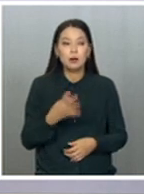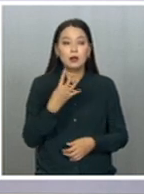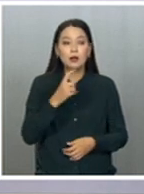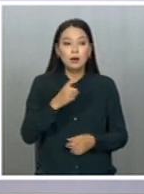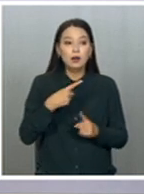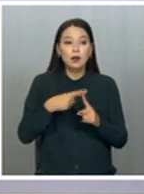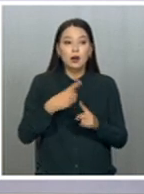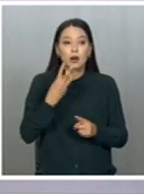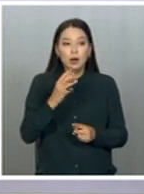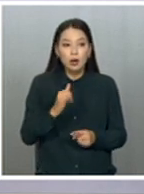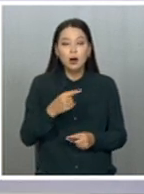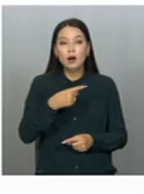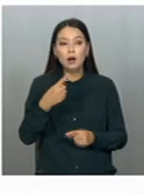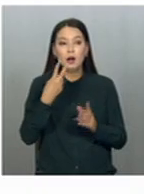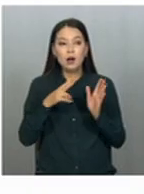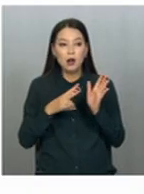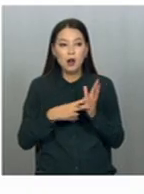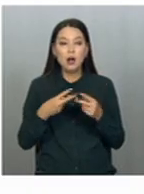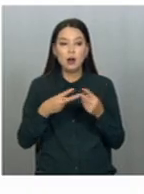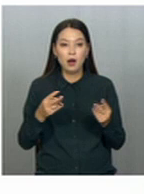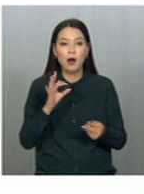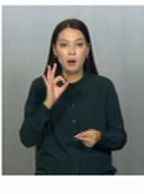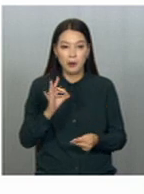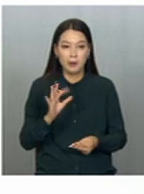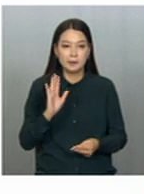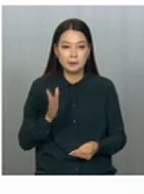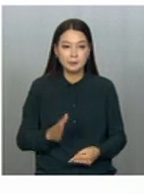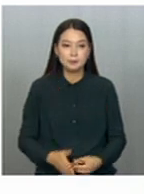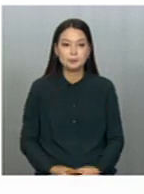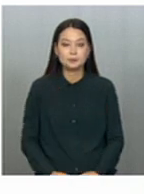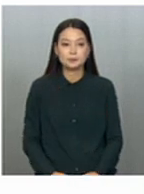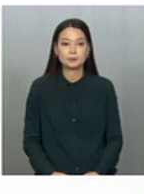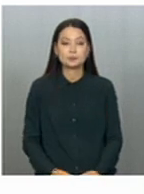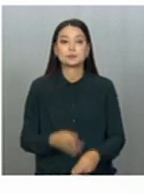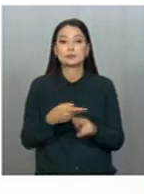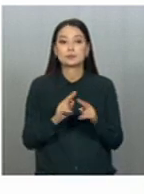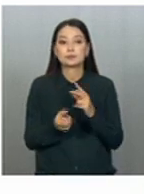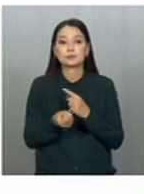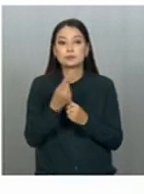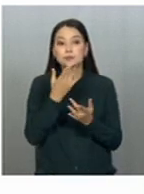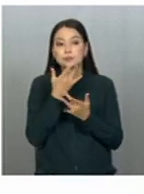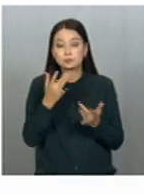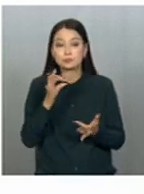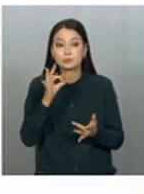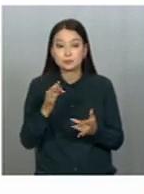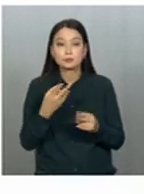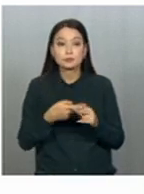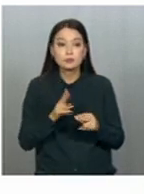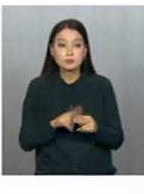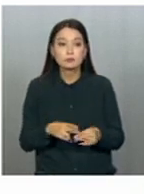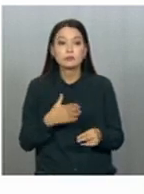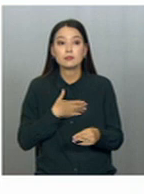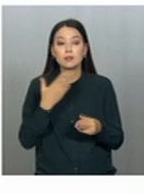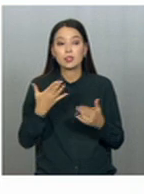4x қосылған 3y азайтылған 27 тең 0 деген теңдеу алдық. Осы шыққан соңғы нәтиже балалар бізде